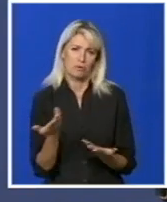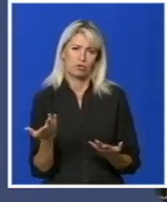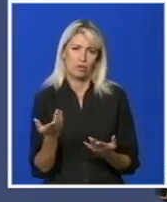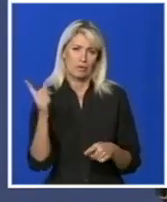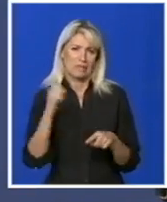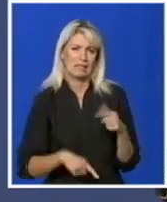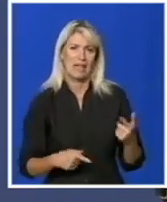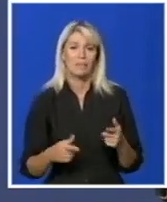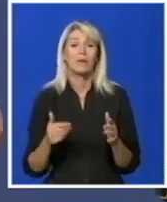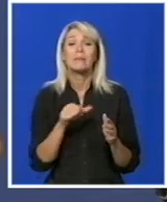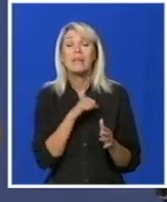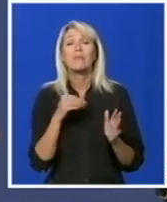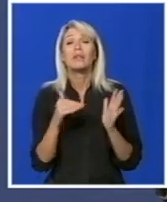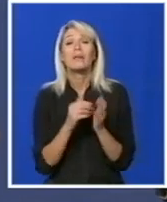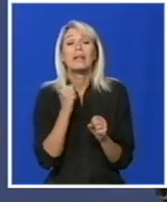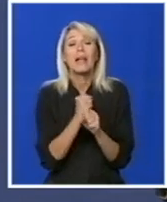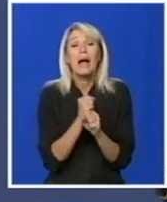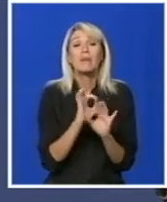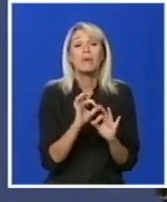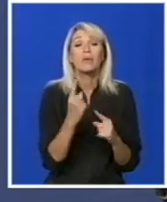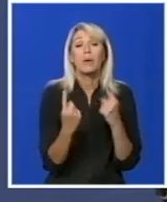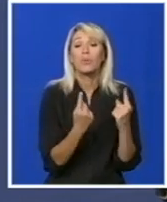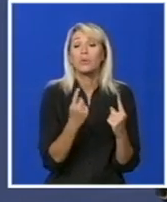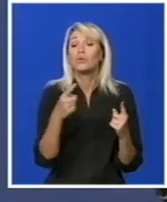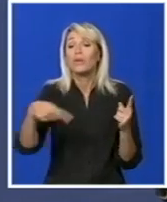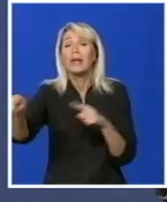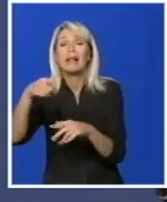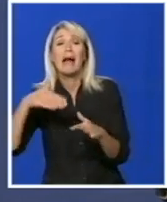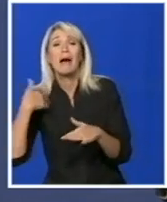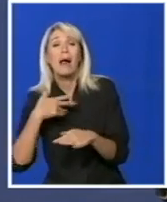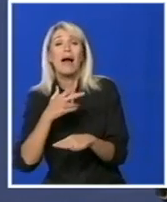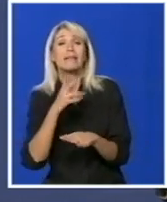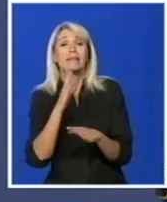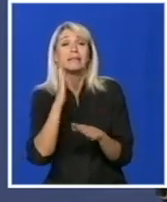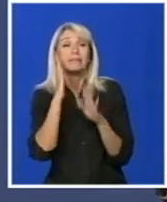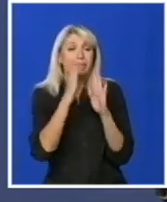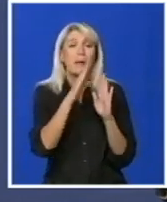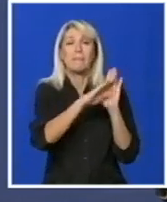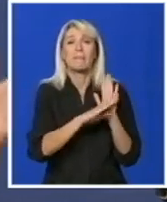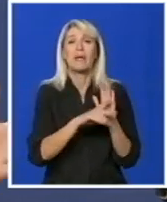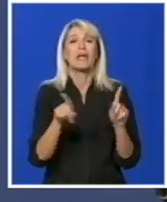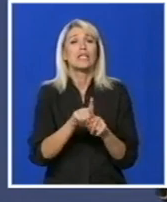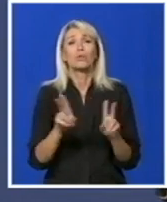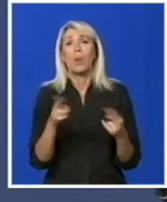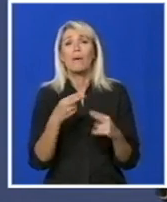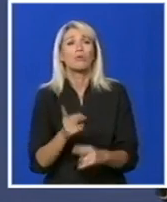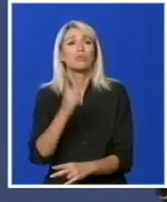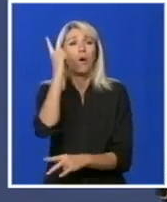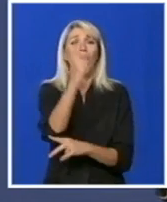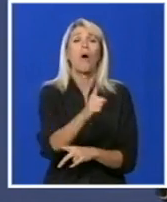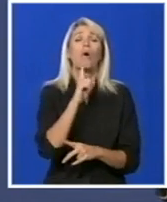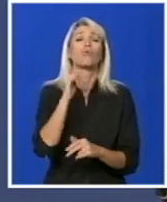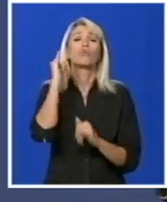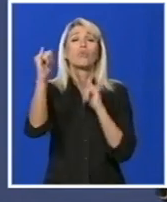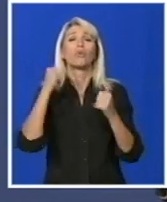tome oni poštuju mere, na primer. Kao što ne možemo ljudima koji su otišli na planine, jezera ili naše